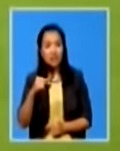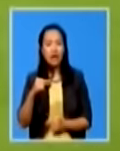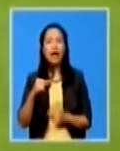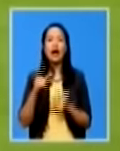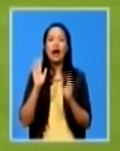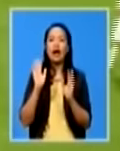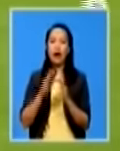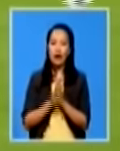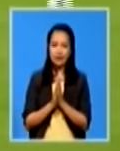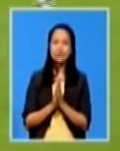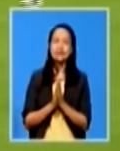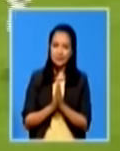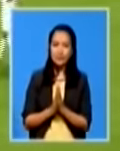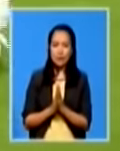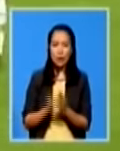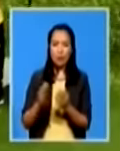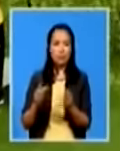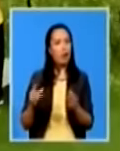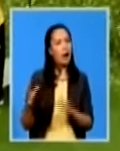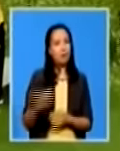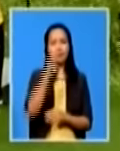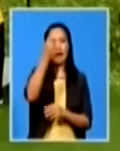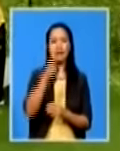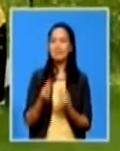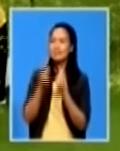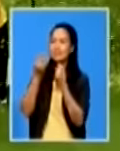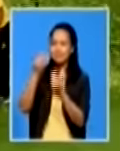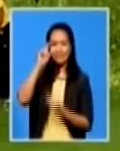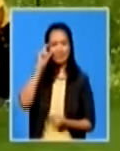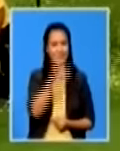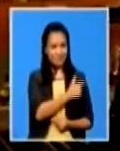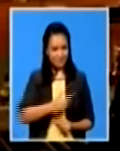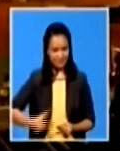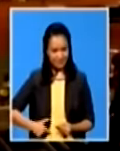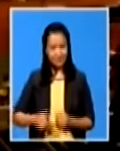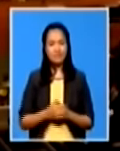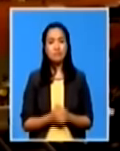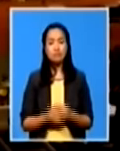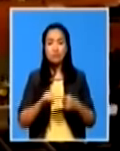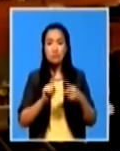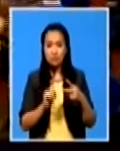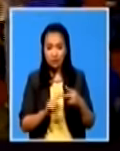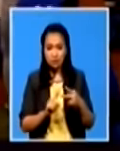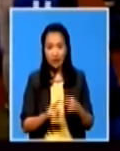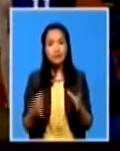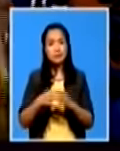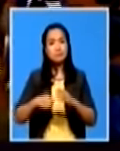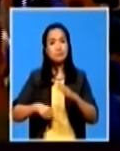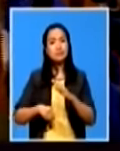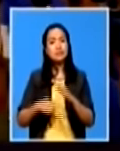ปีเพื่อถวายแด่พระบาทสมเด็จพระเจ้าอยู่หัวในปีมหามงคลนี้2ในขณะที่ทีมชาติ